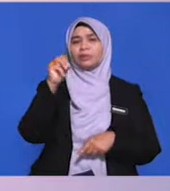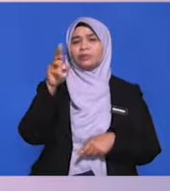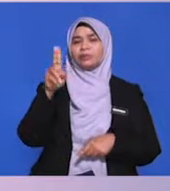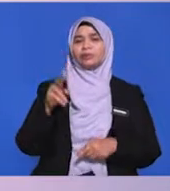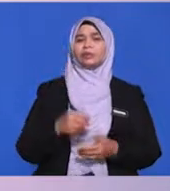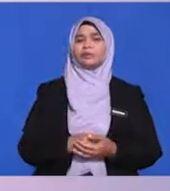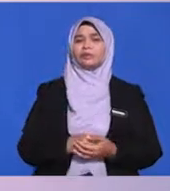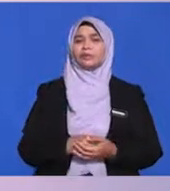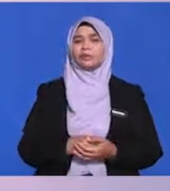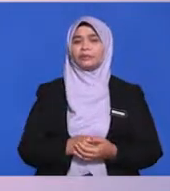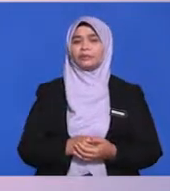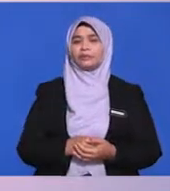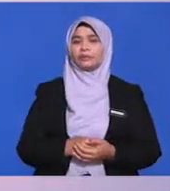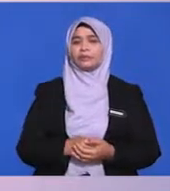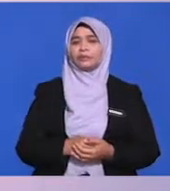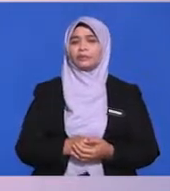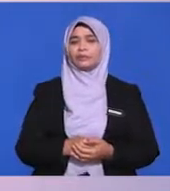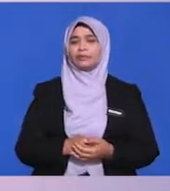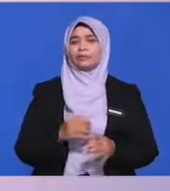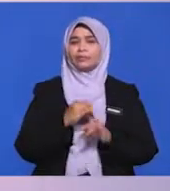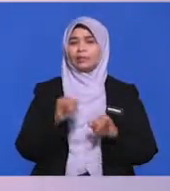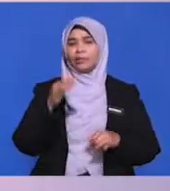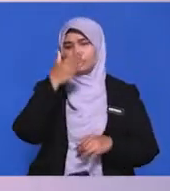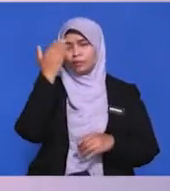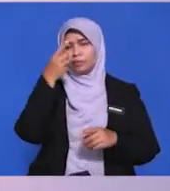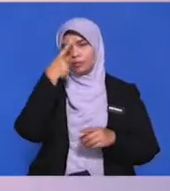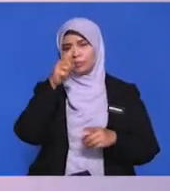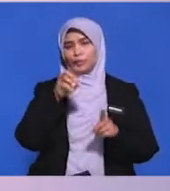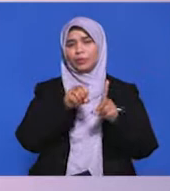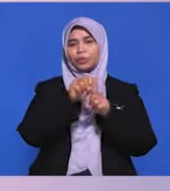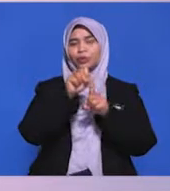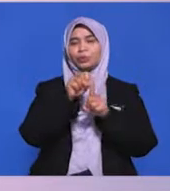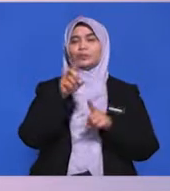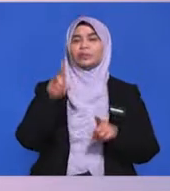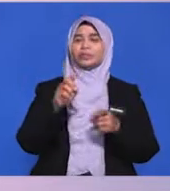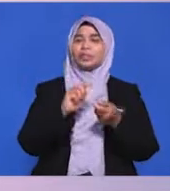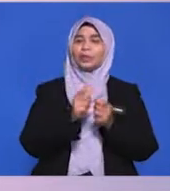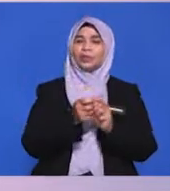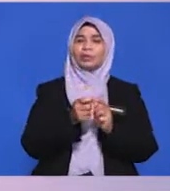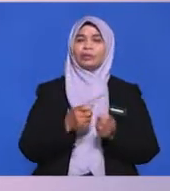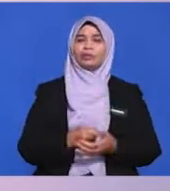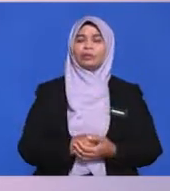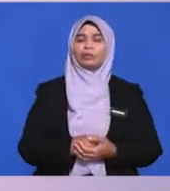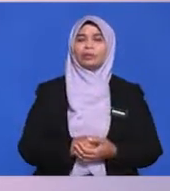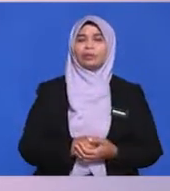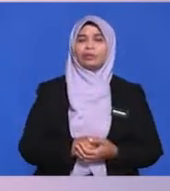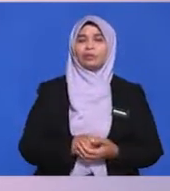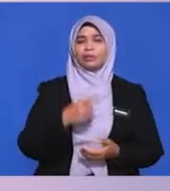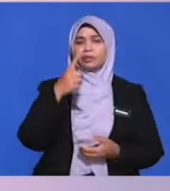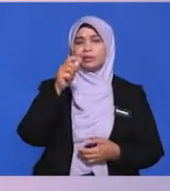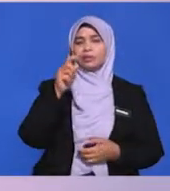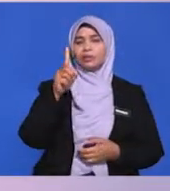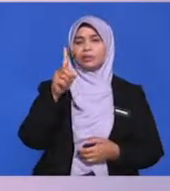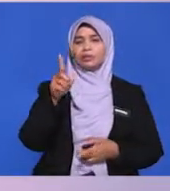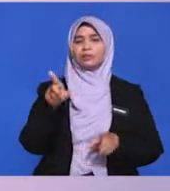dan jangan lupa juga untuk suhu perlu ditukar kepada unit Kelvin untuk di